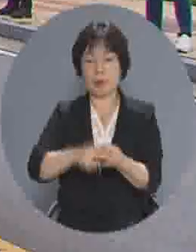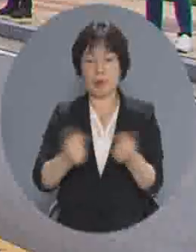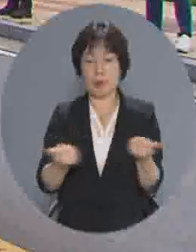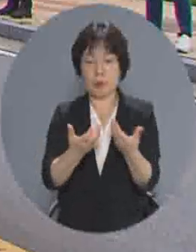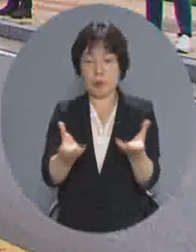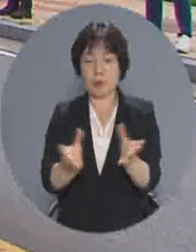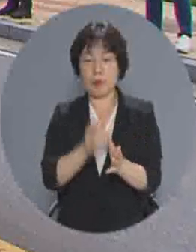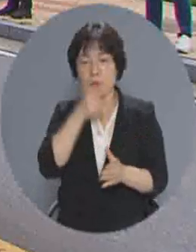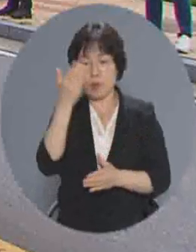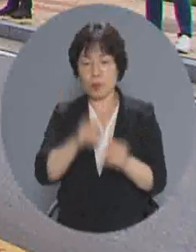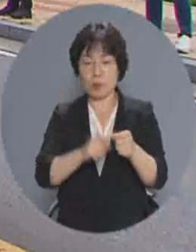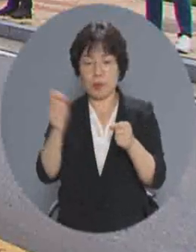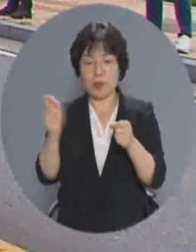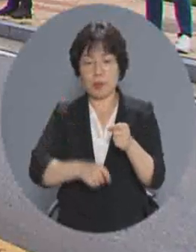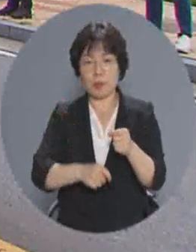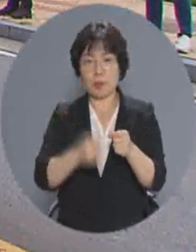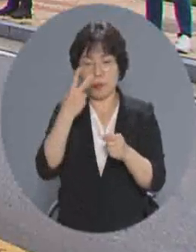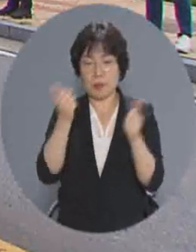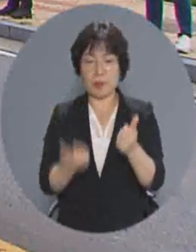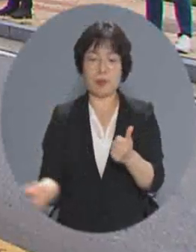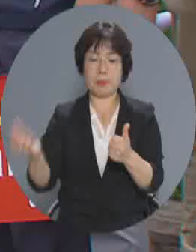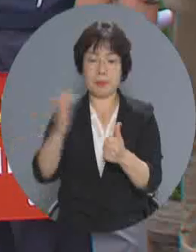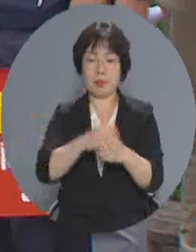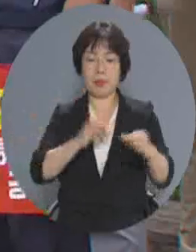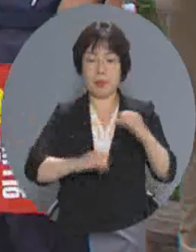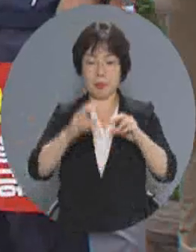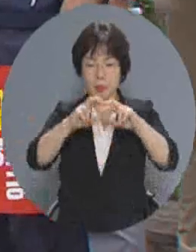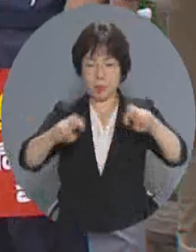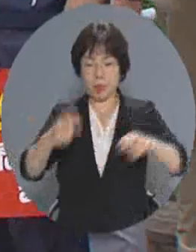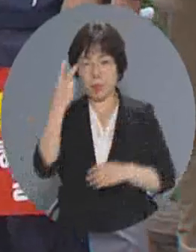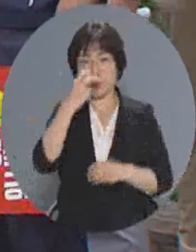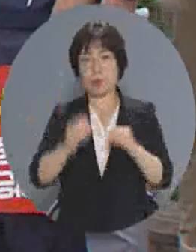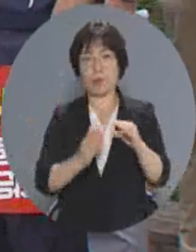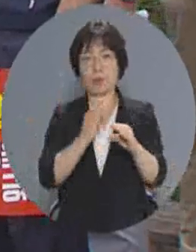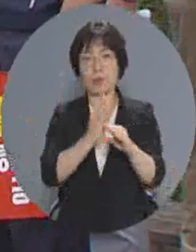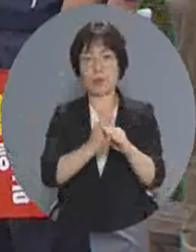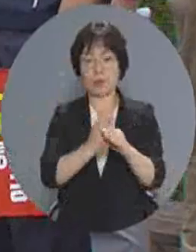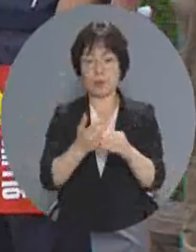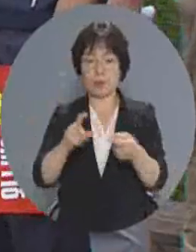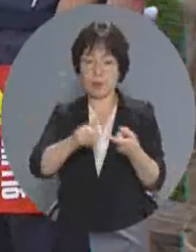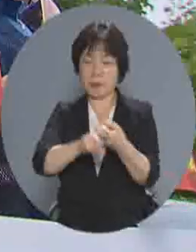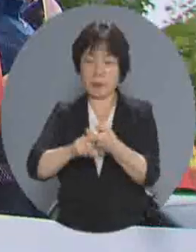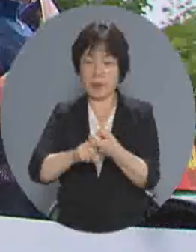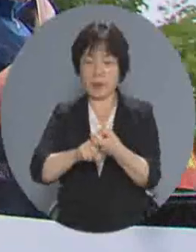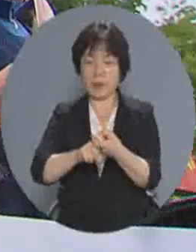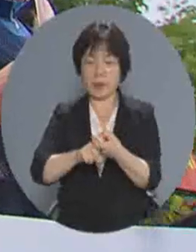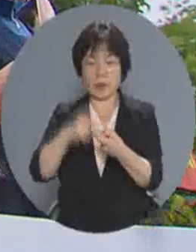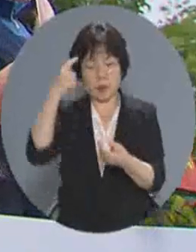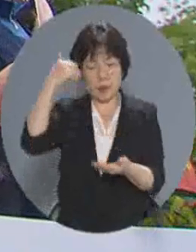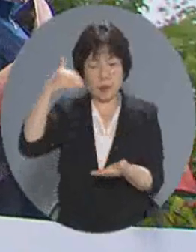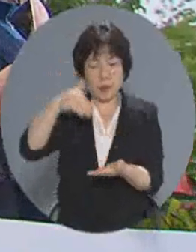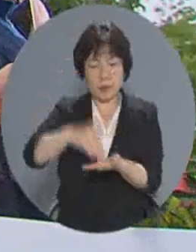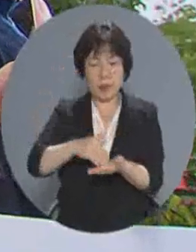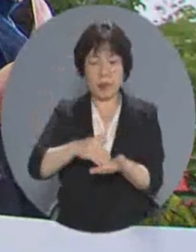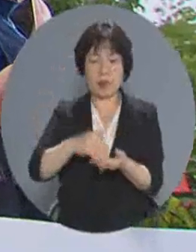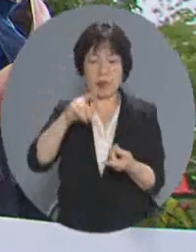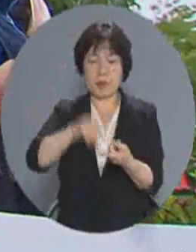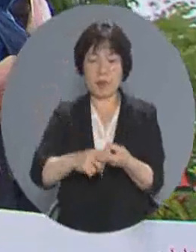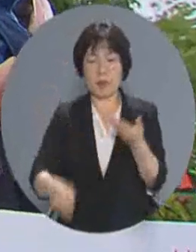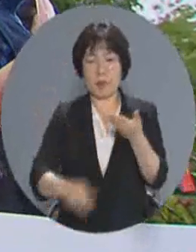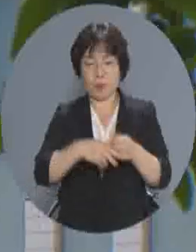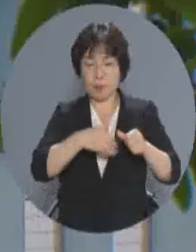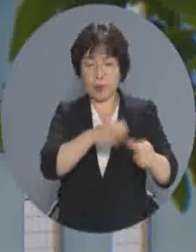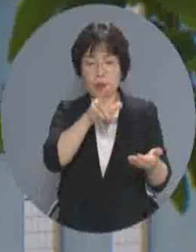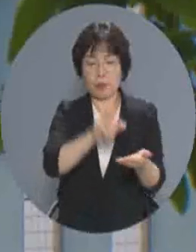고용노동부 여수지청이 검찰의 지휘를 받아 보강 수사를 진행하고 있는 가운데 노조는 당국의 안일한 태도도 불법 파견 문제를